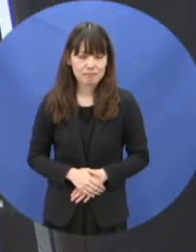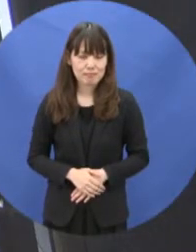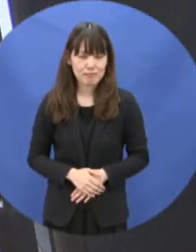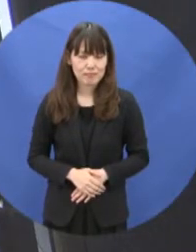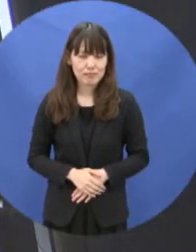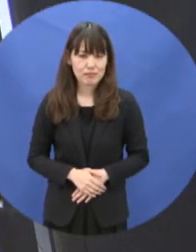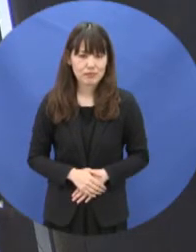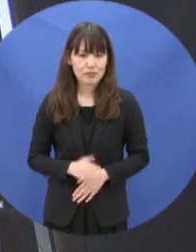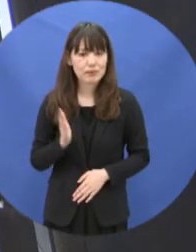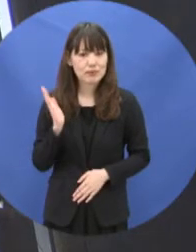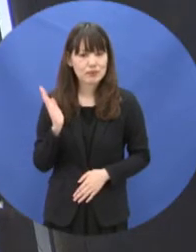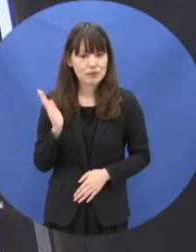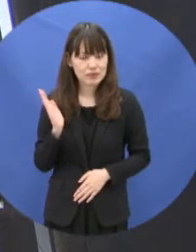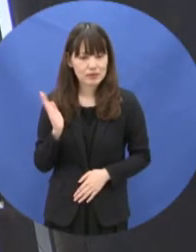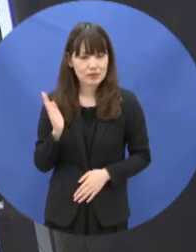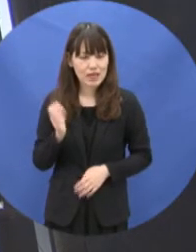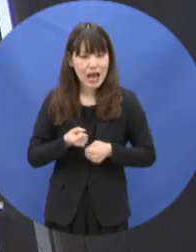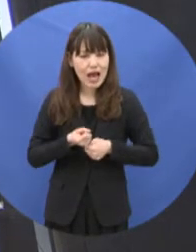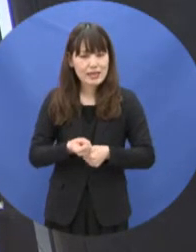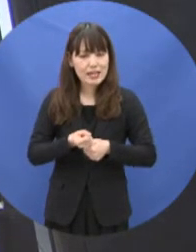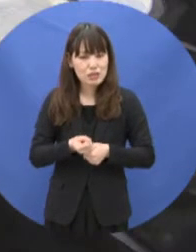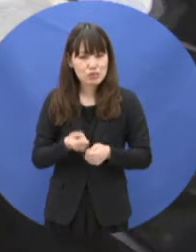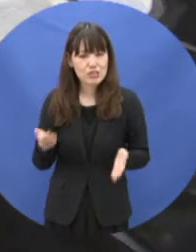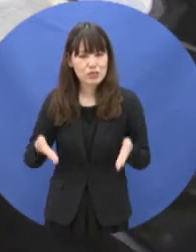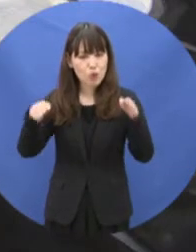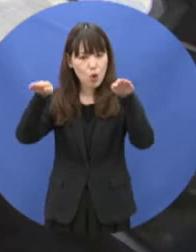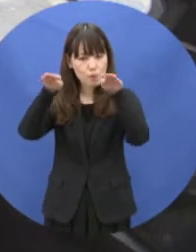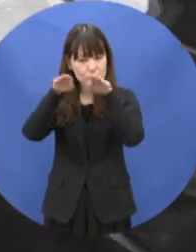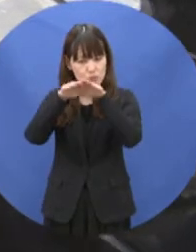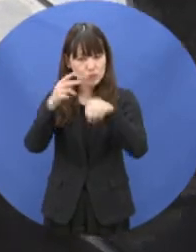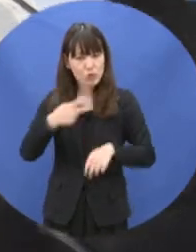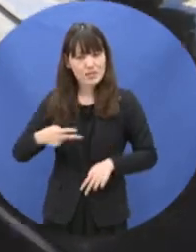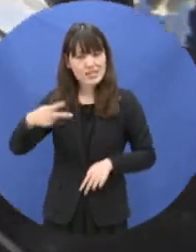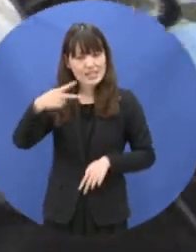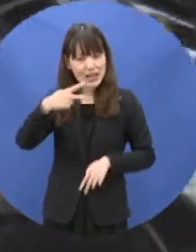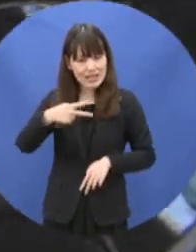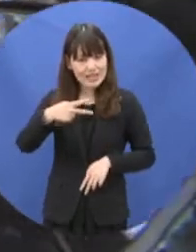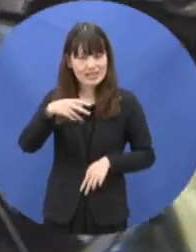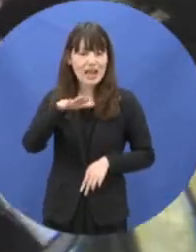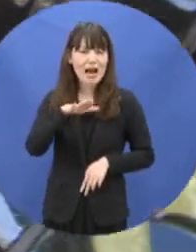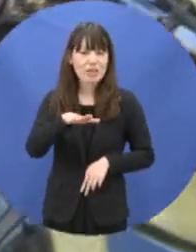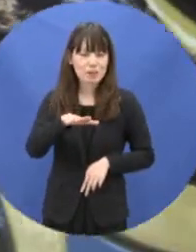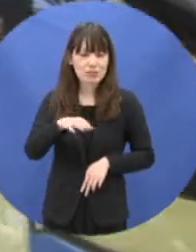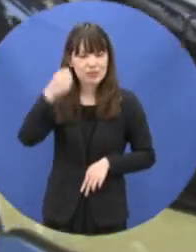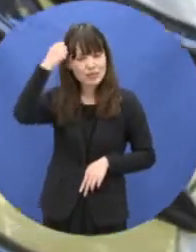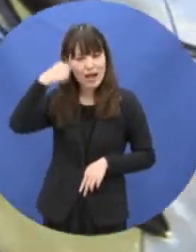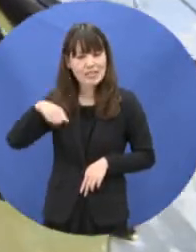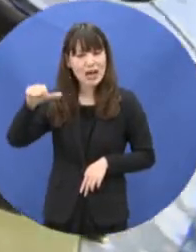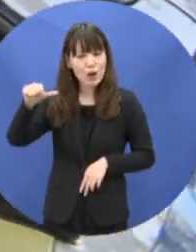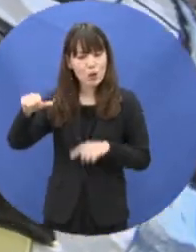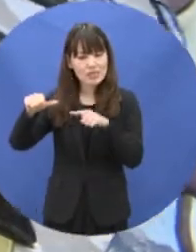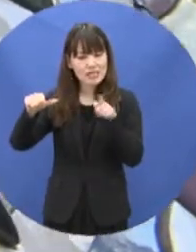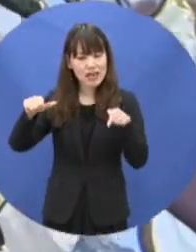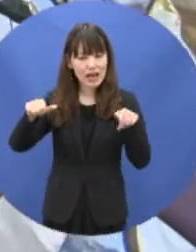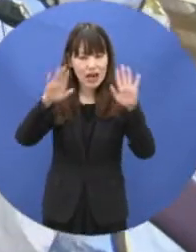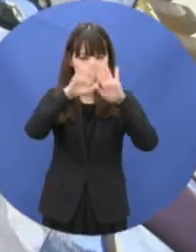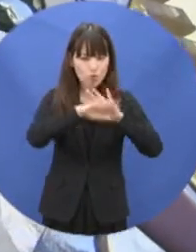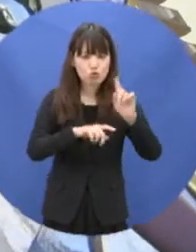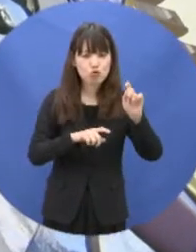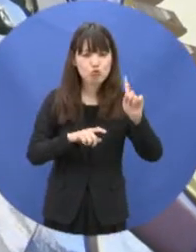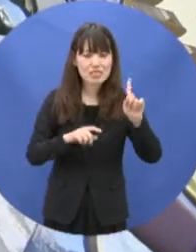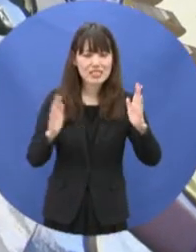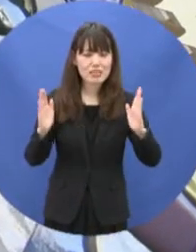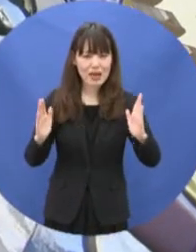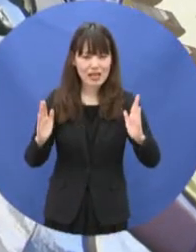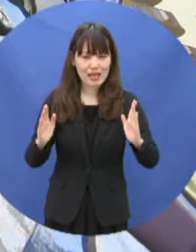この見つめ合う愛はダスキン本社ビルの2階公開空地にあり、朝5時から夜11時まで